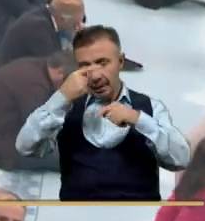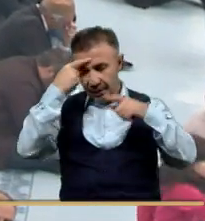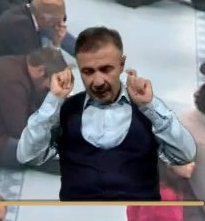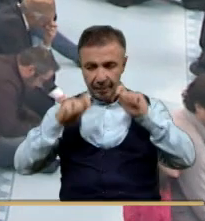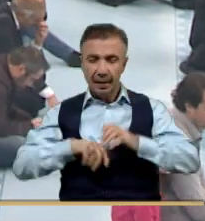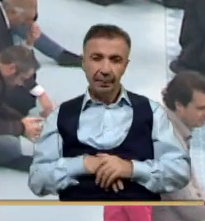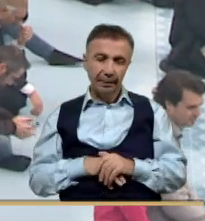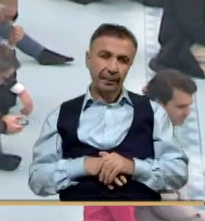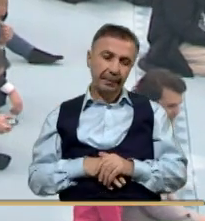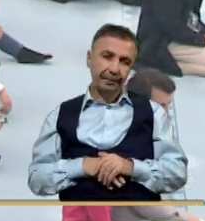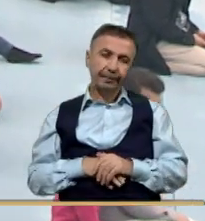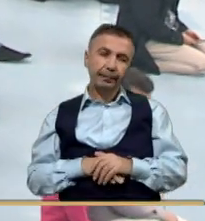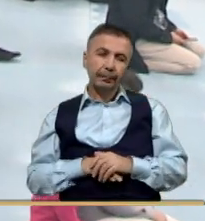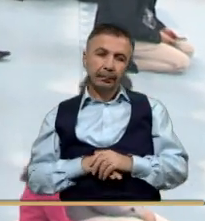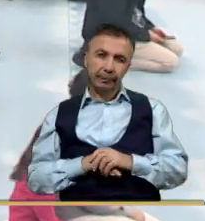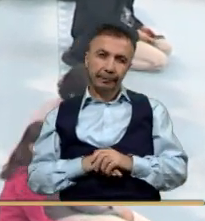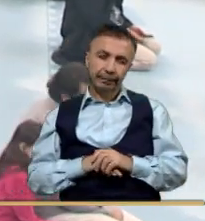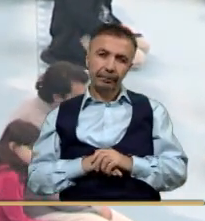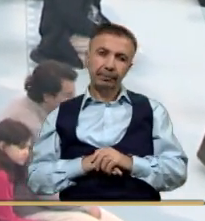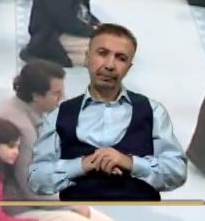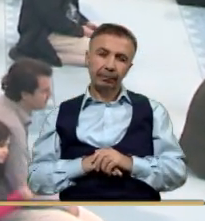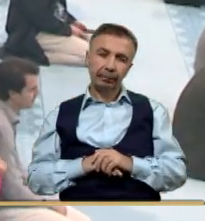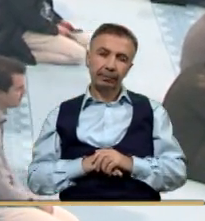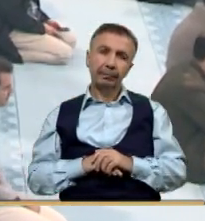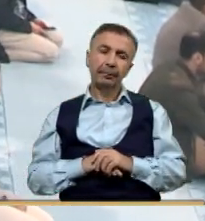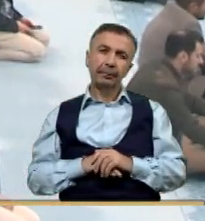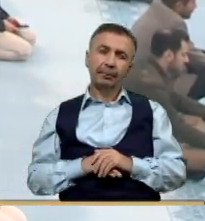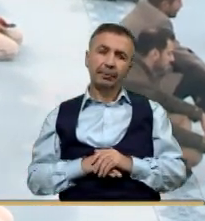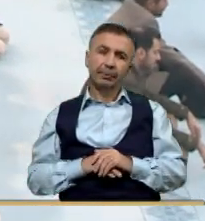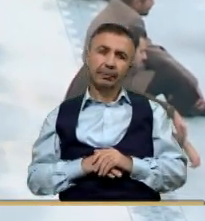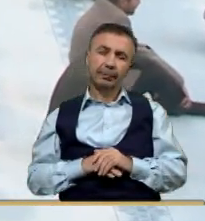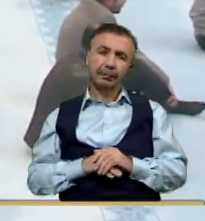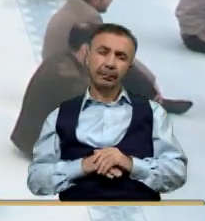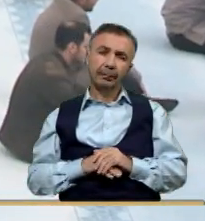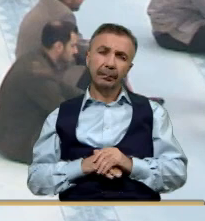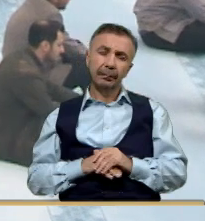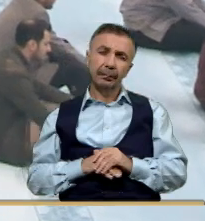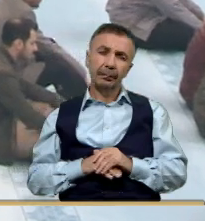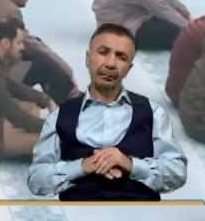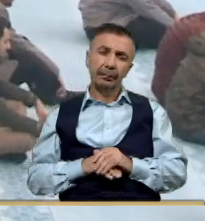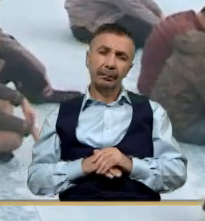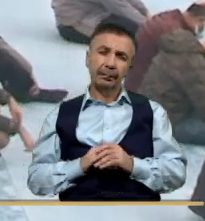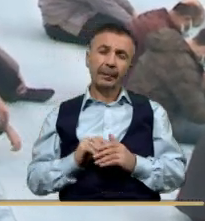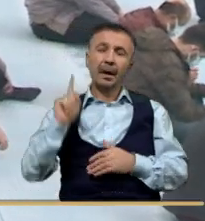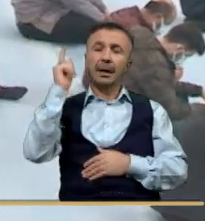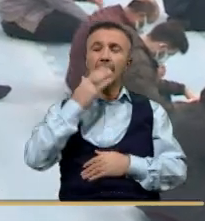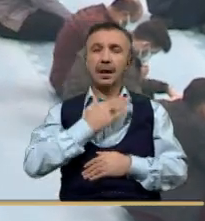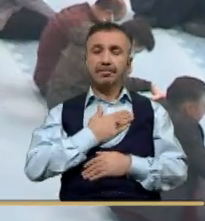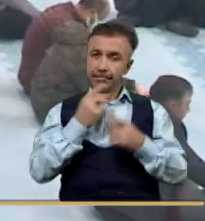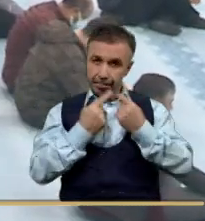Allahümme ehdini li ehsenil ahlak, la yehdi li ehseniha illa ente. Allah'ım